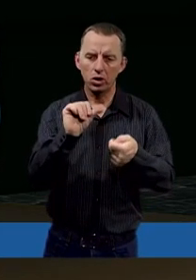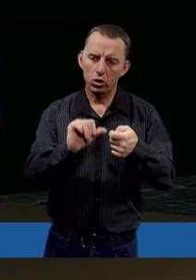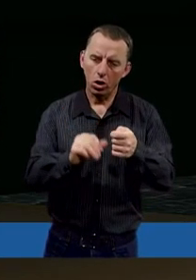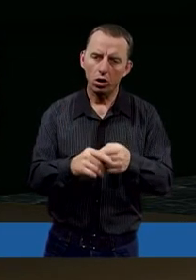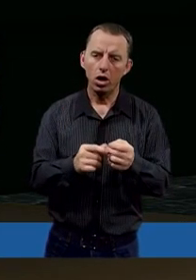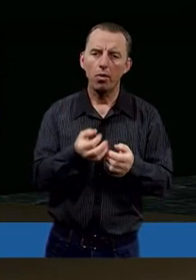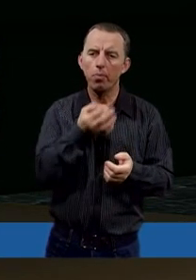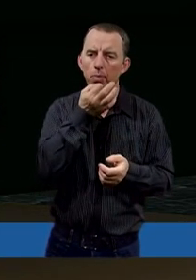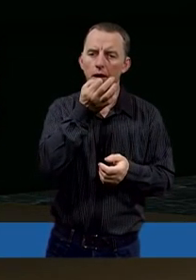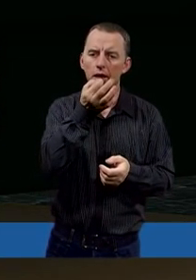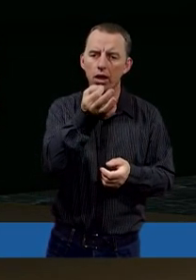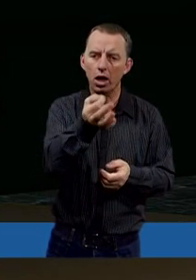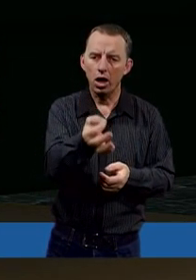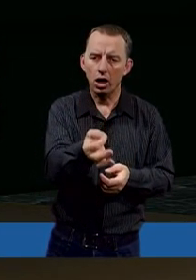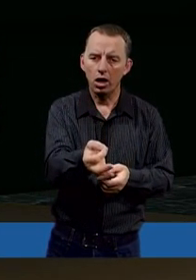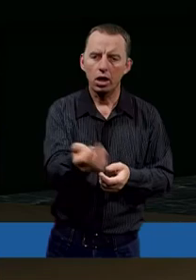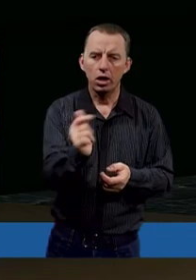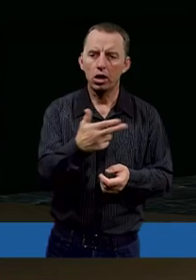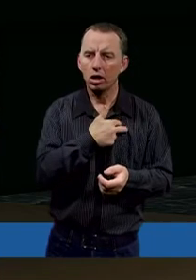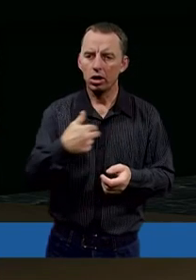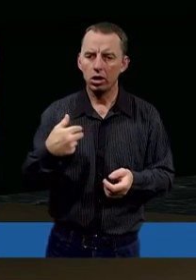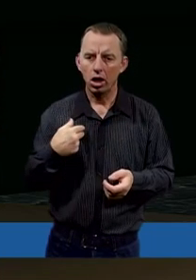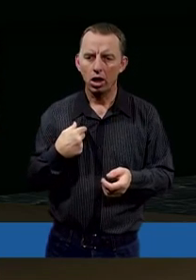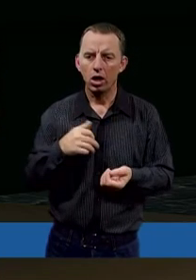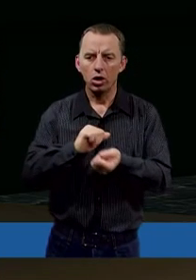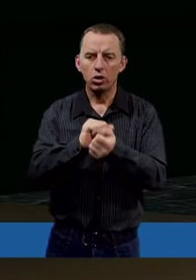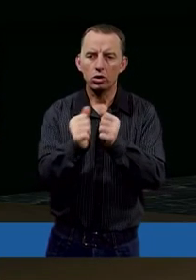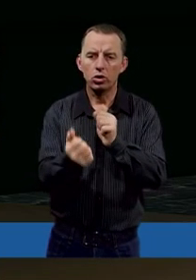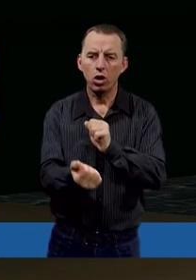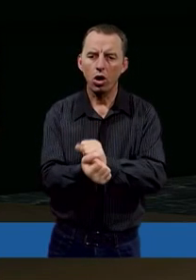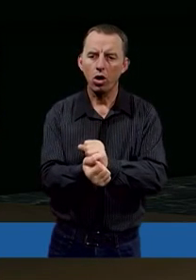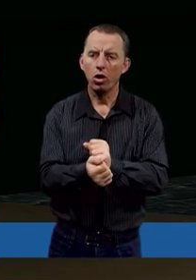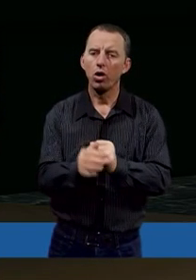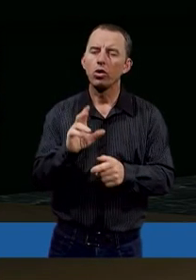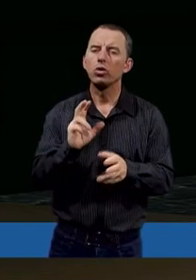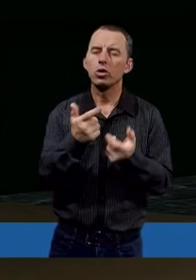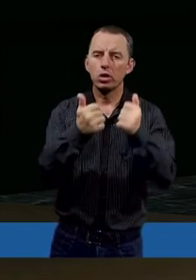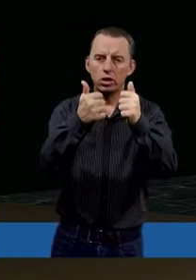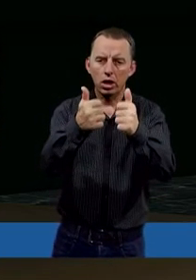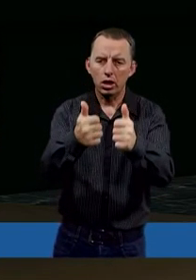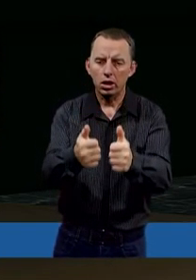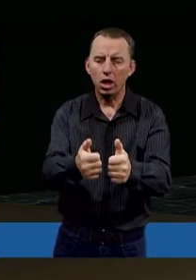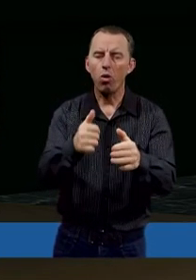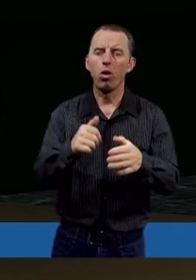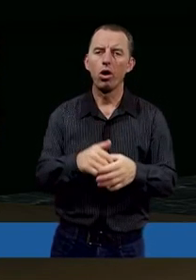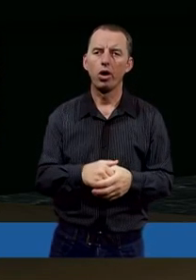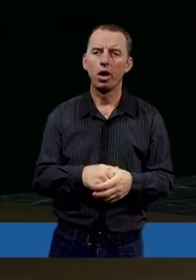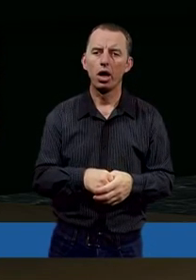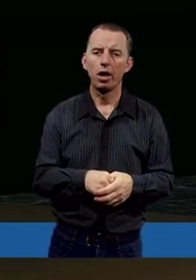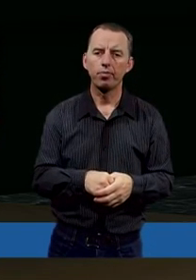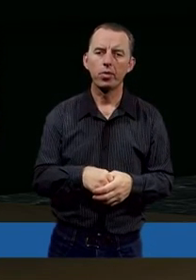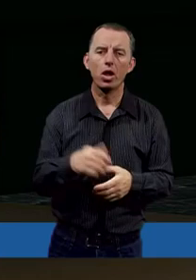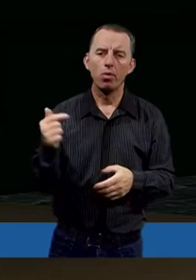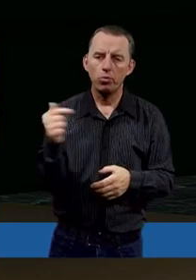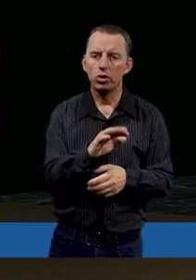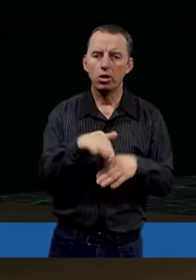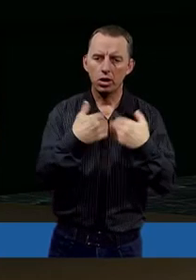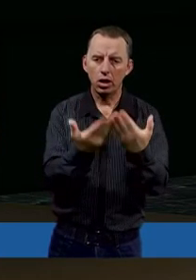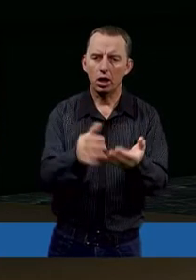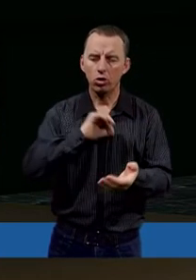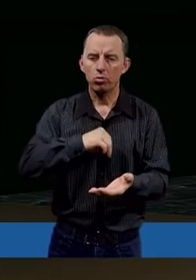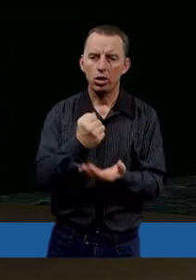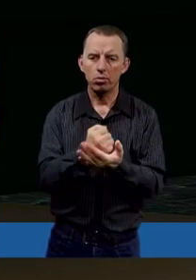jakieś pytania gdzieś z nas się chcą wydobyć, dlaczego tak się stało. Ale musimy sobie zdać